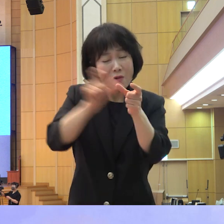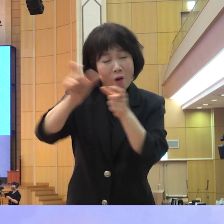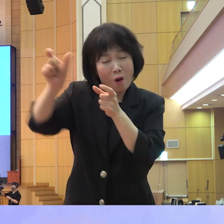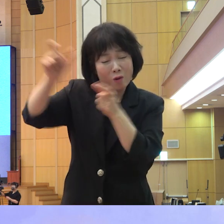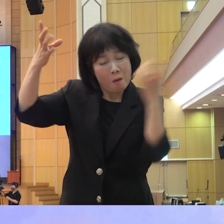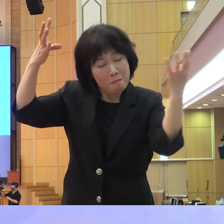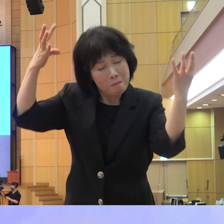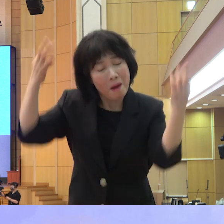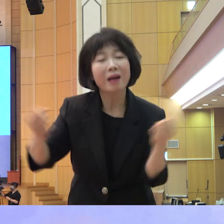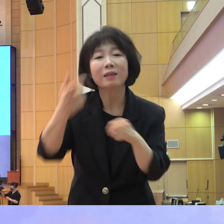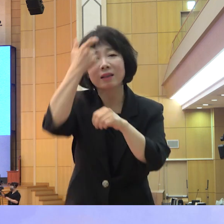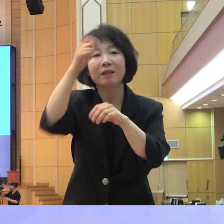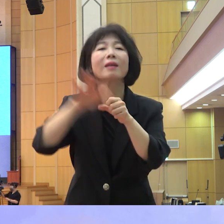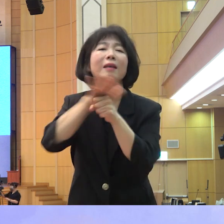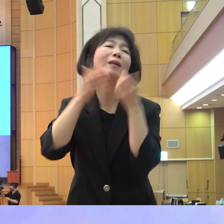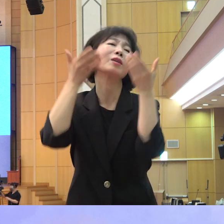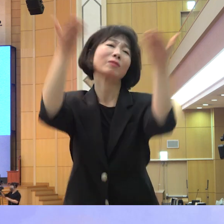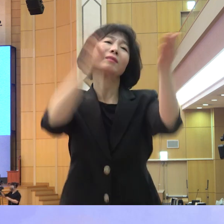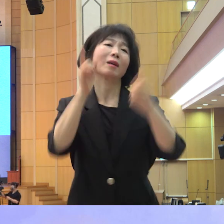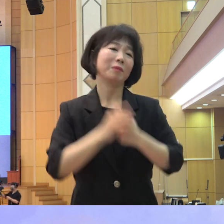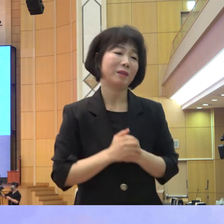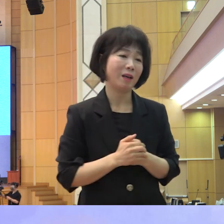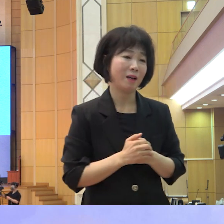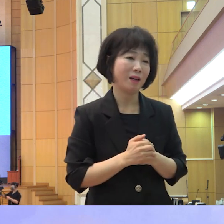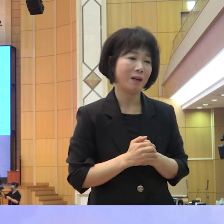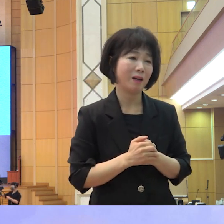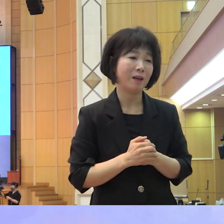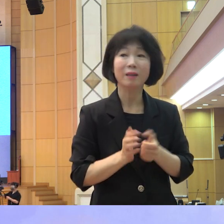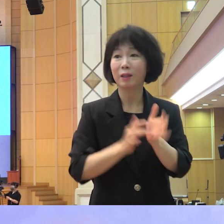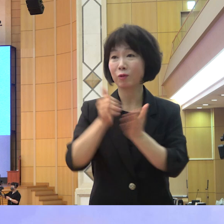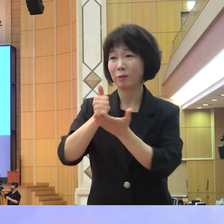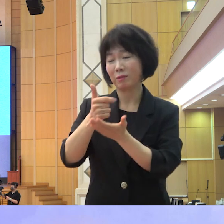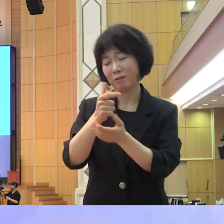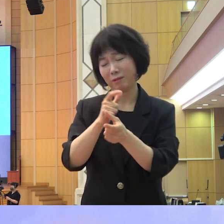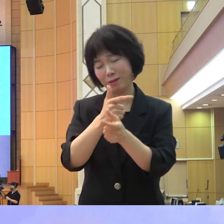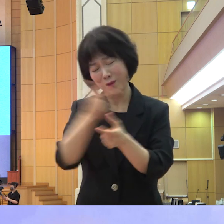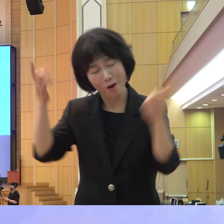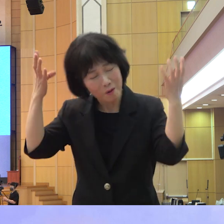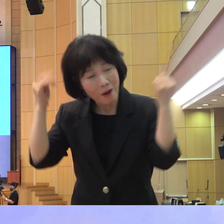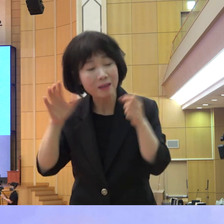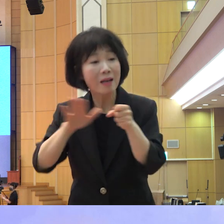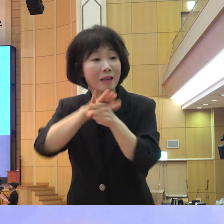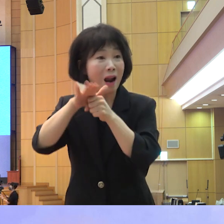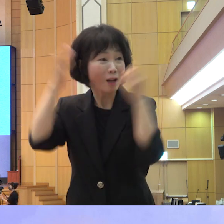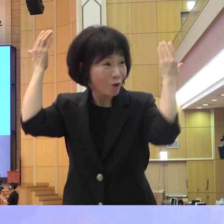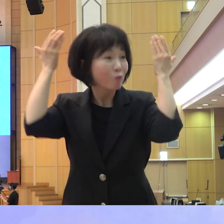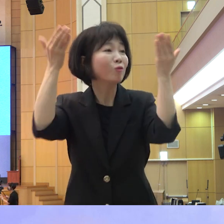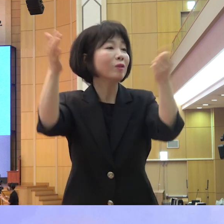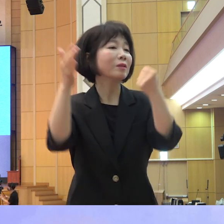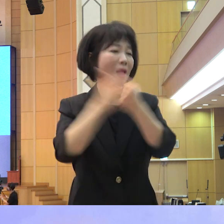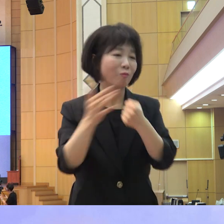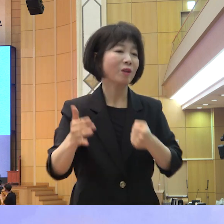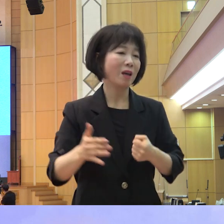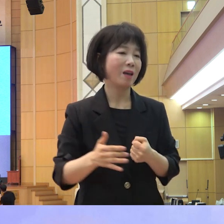사랑해요. 할렐루야. 예수님은 여러분을 너무너무나도 많이 이따만큼